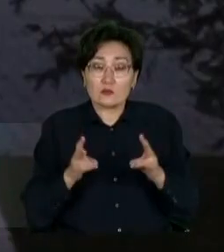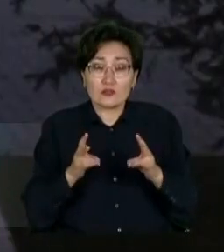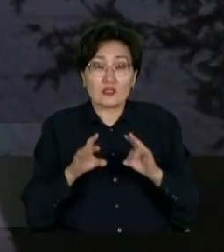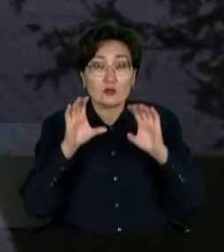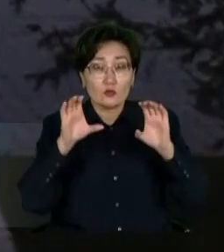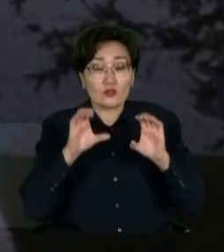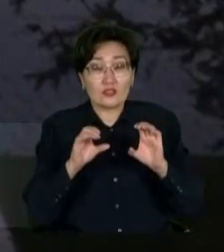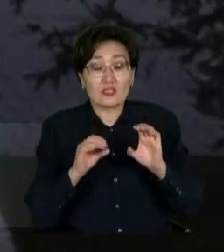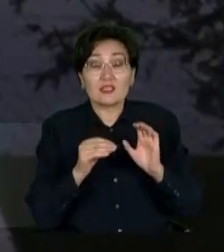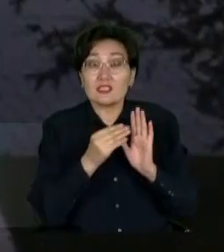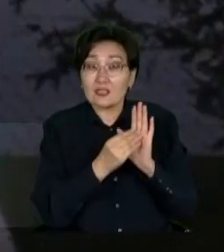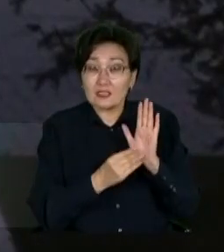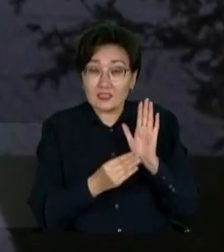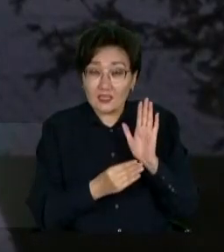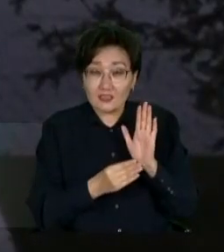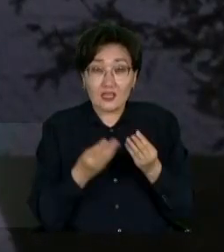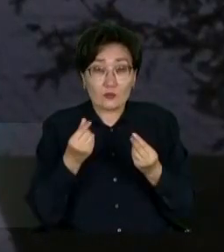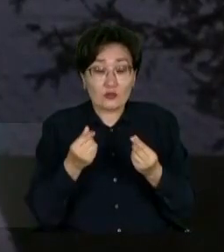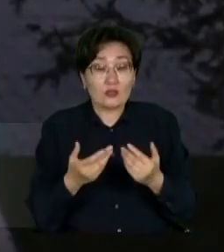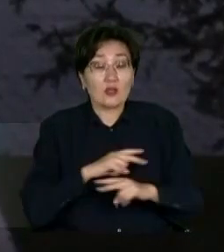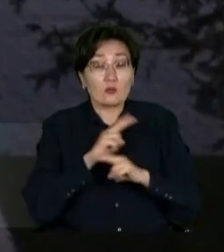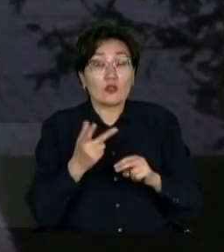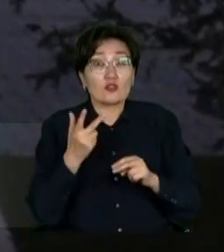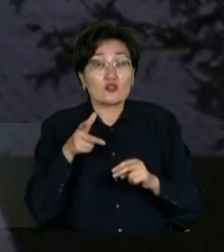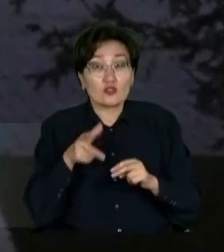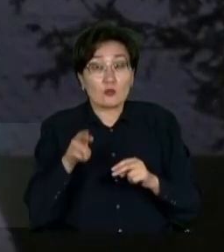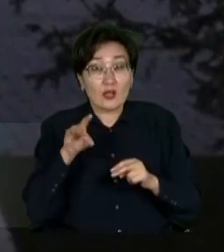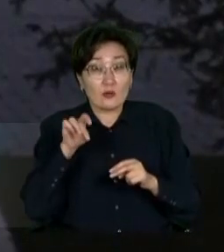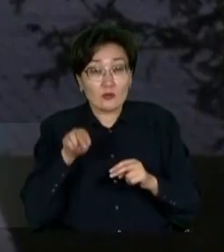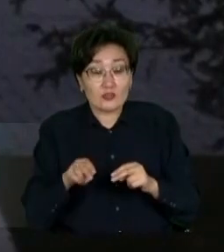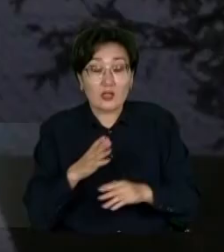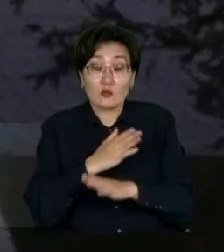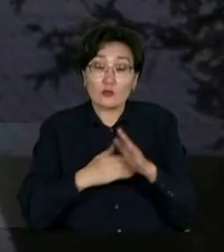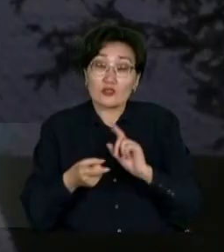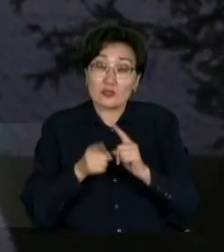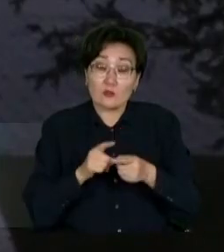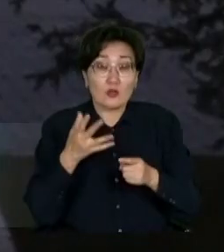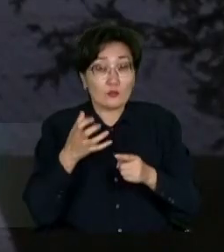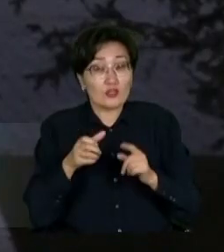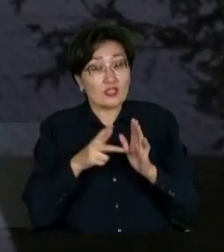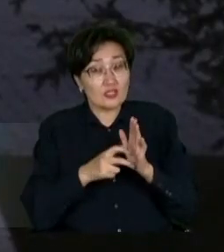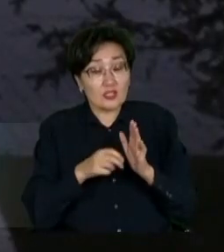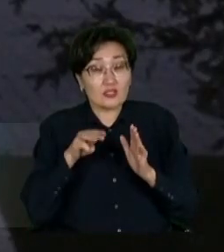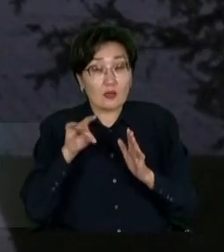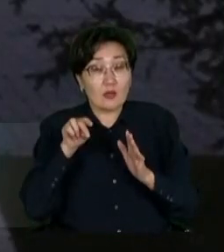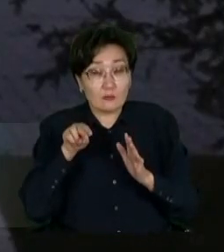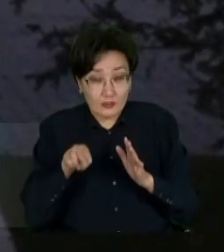кодексте енгізілген. Өлім болса 3 мың айлық есептік көрсеткіш, мүгедектік болса 500-ден 800-ге айлық есептік